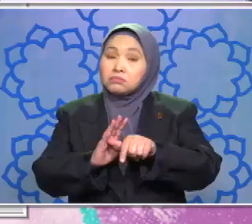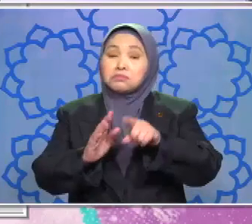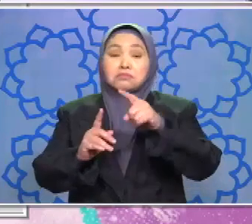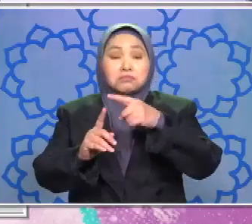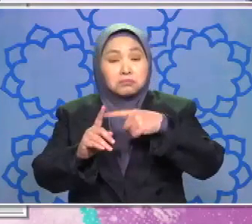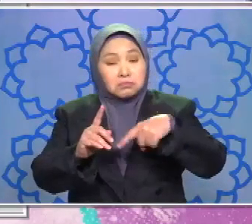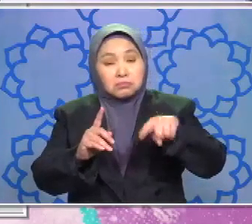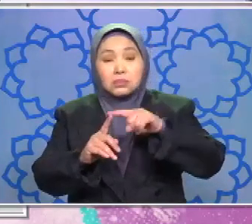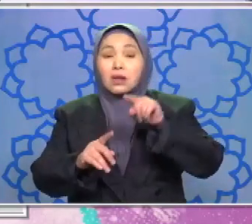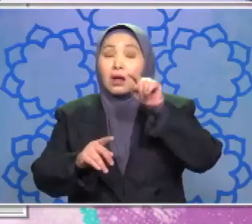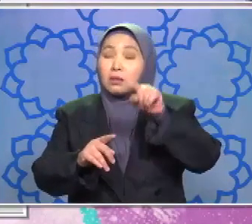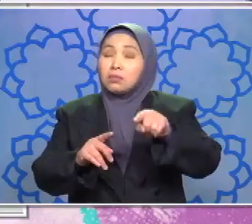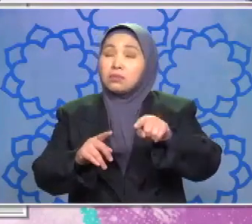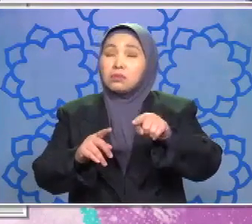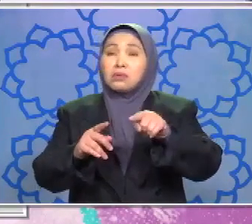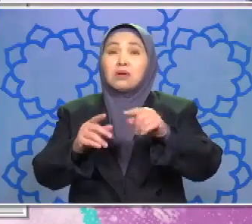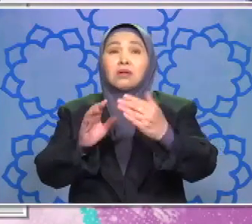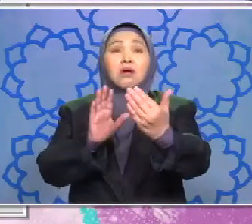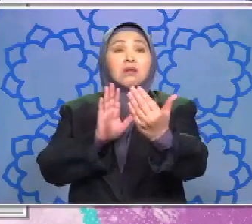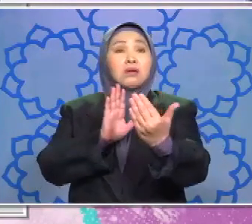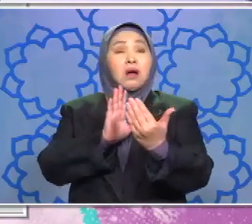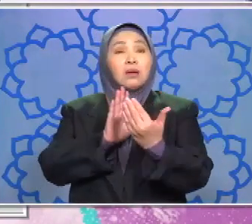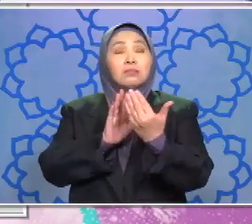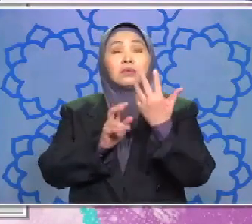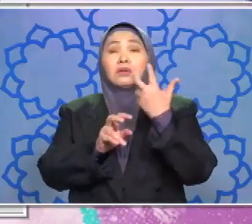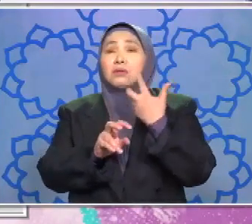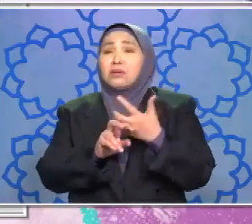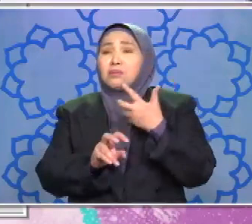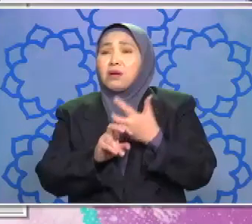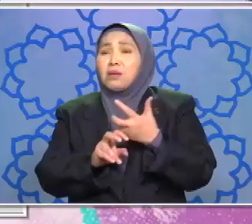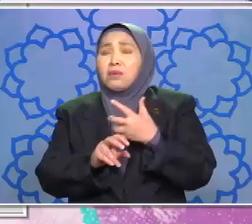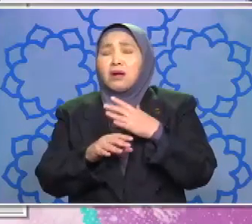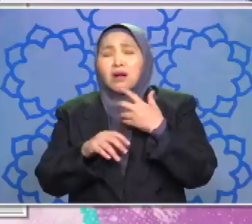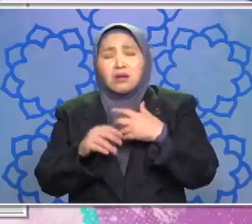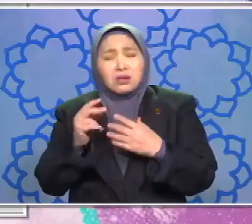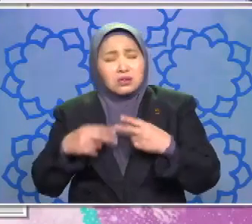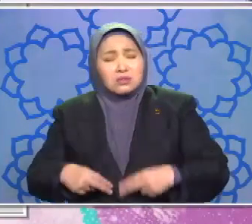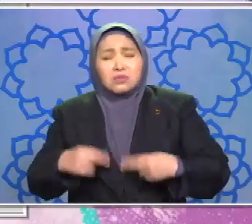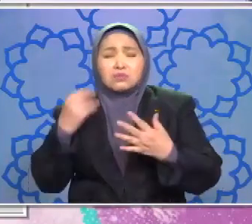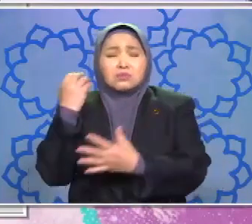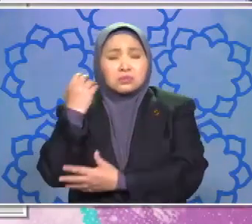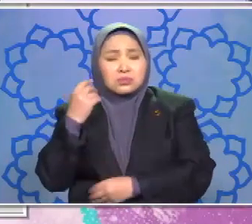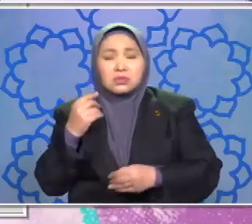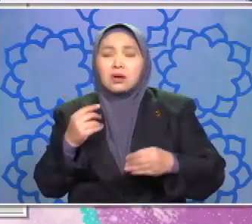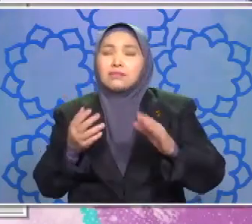ثم إذا مسكم الضر فإليه